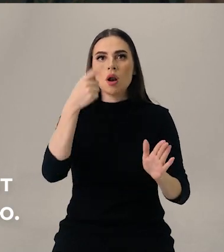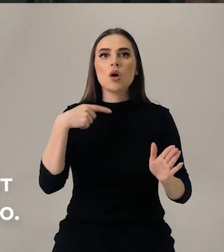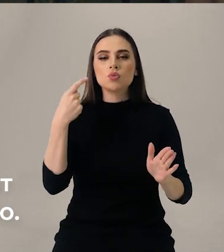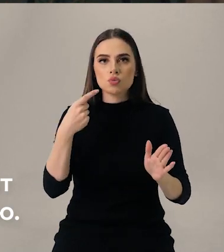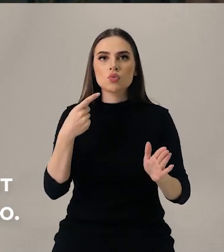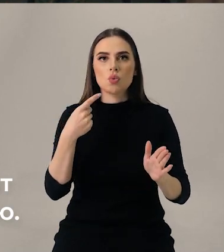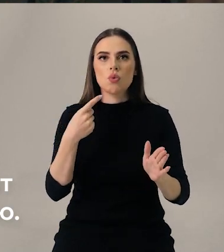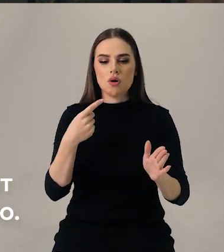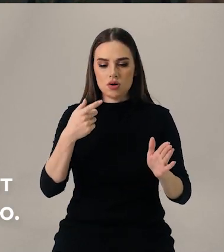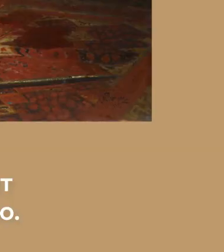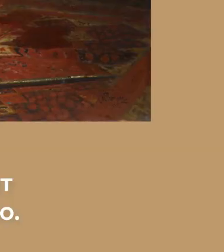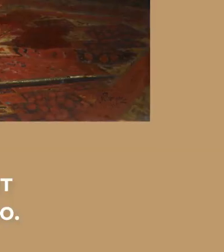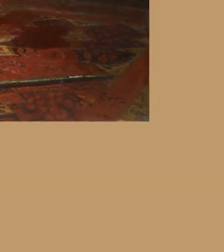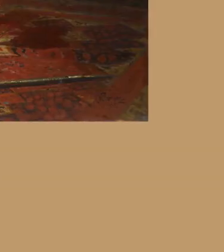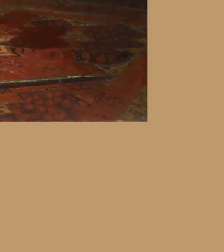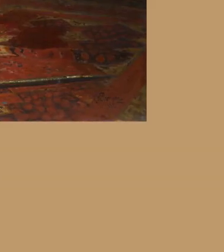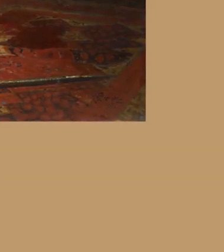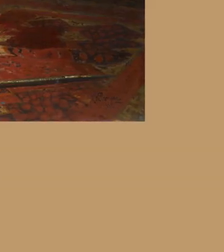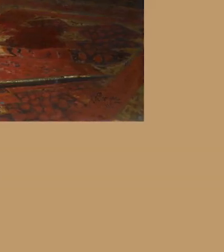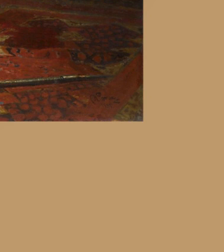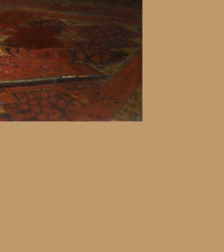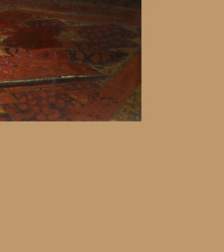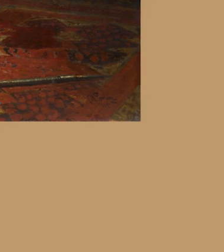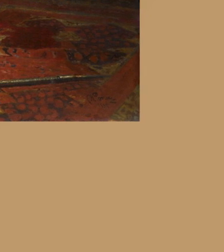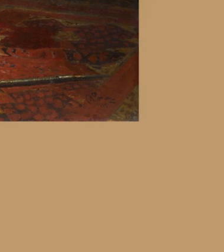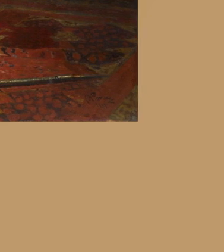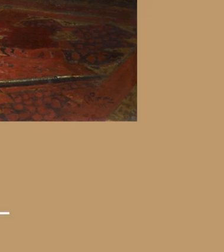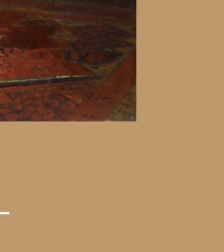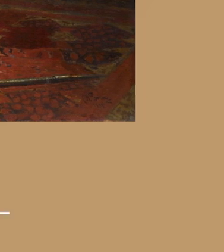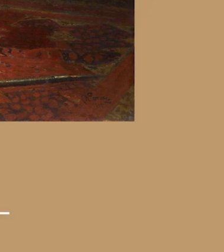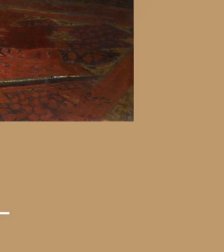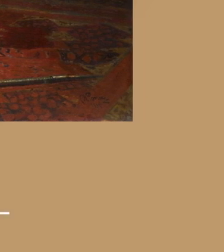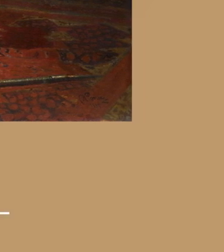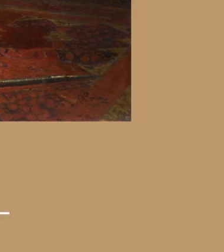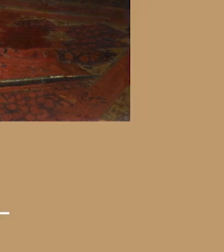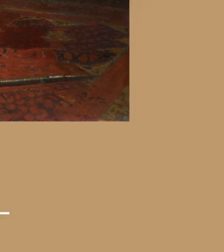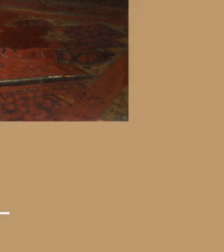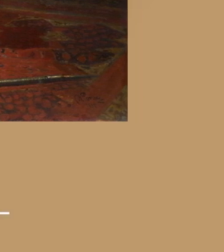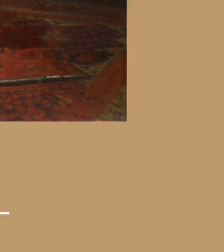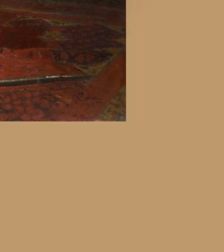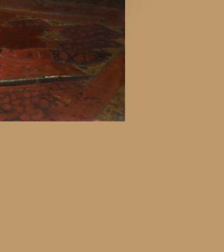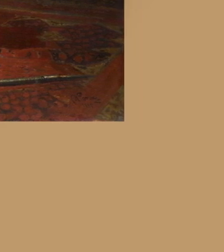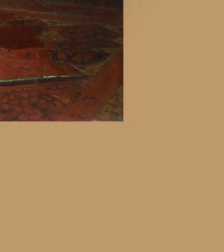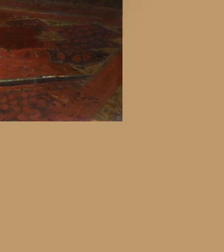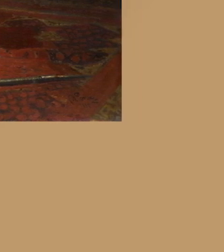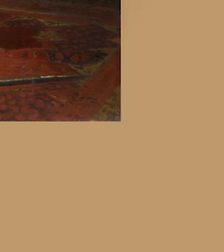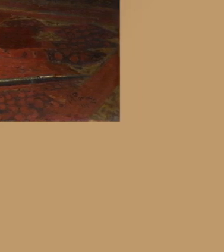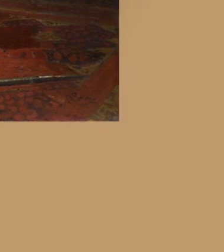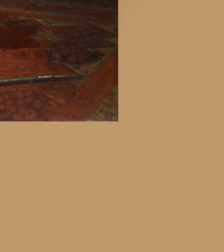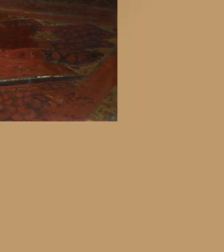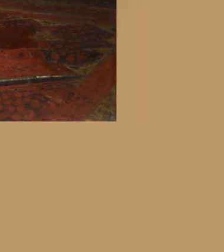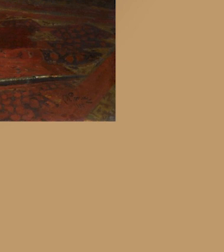более однозначную реакцию. Некоторые люди считают, что в левом темном углу можно разглядеть еще одну фигуру — Малюту